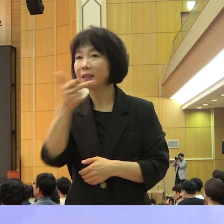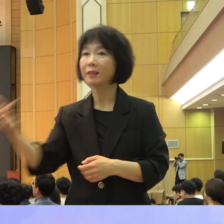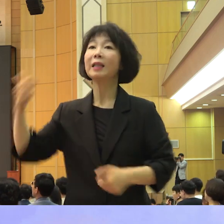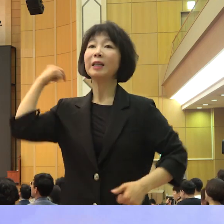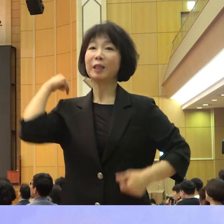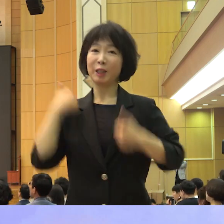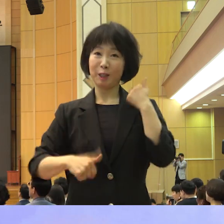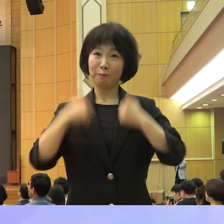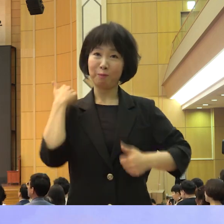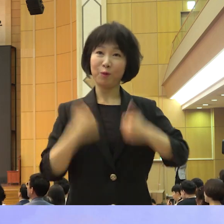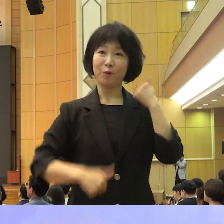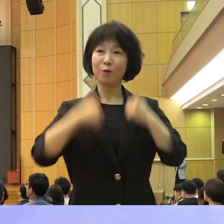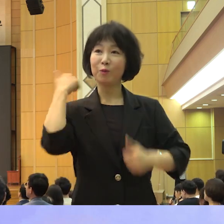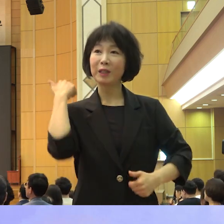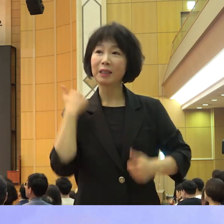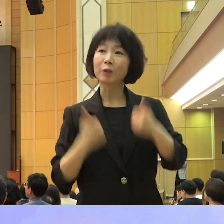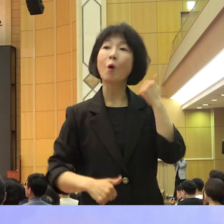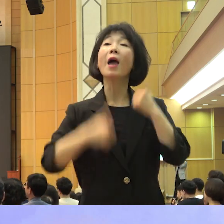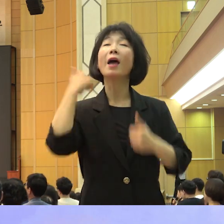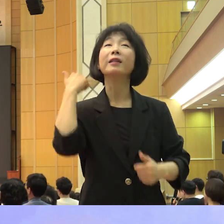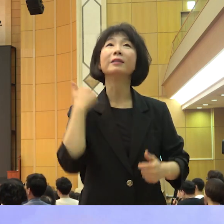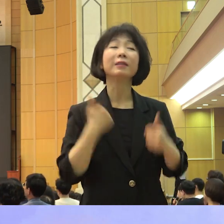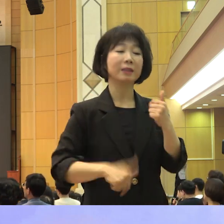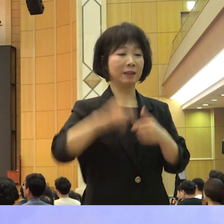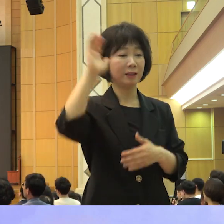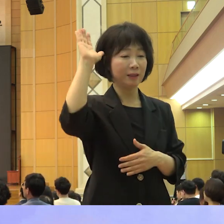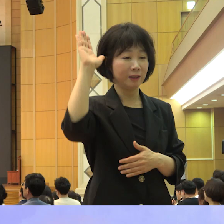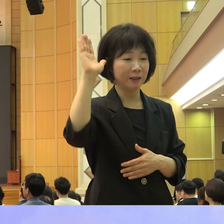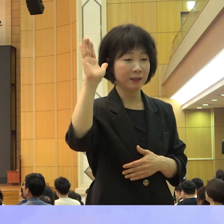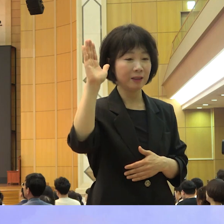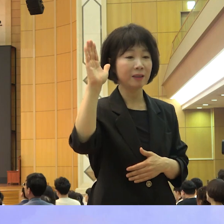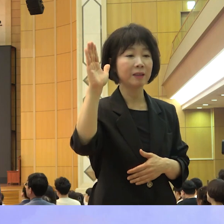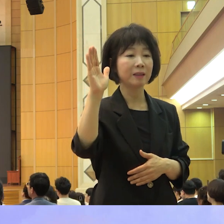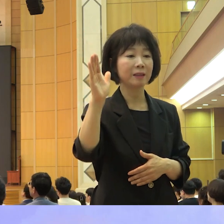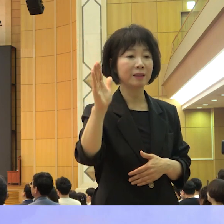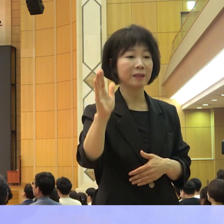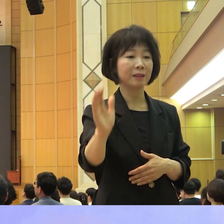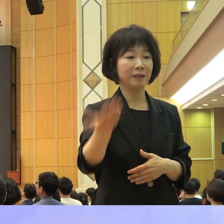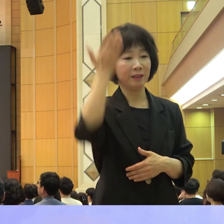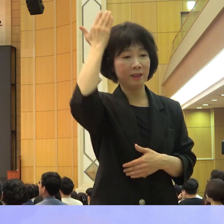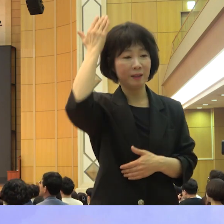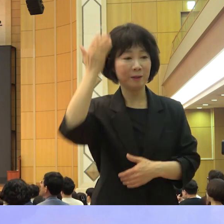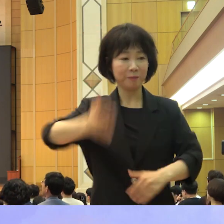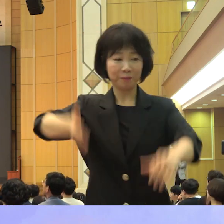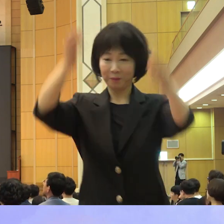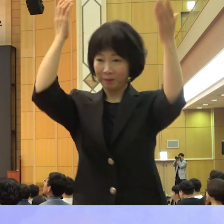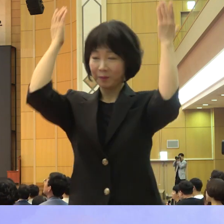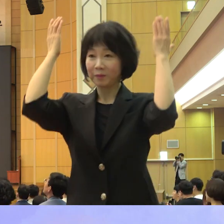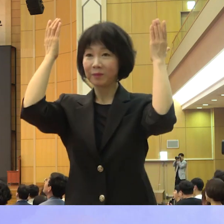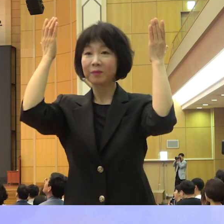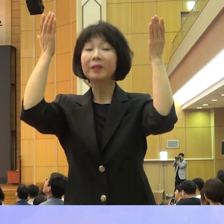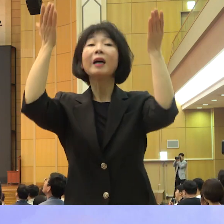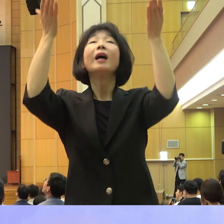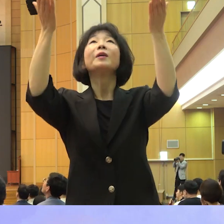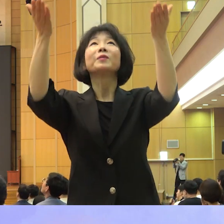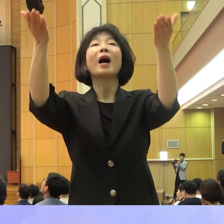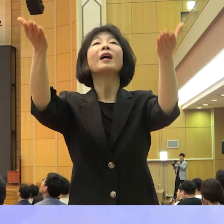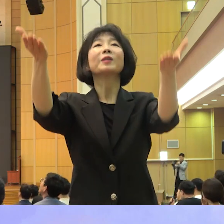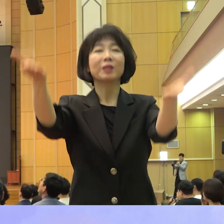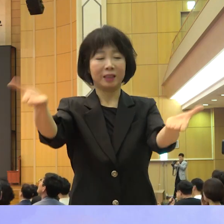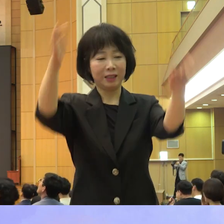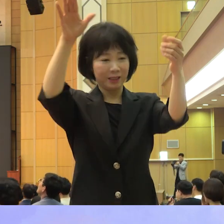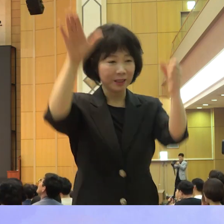큰 기쁨이 되는지. 당신은 사랑받기 위해,